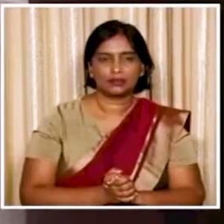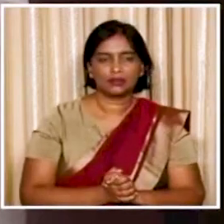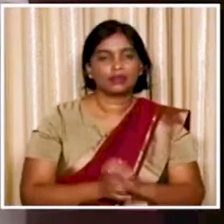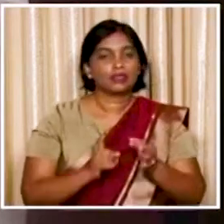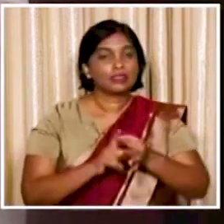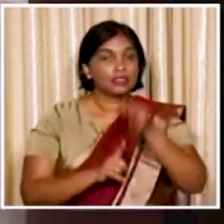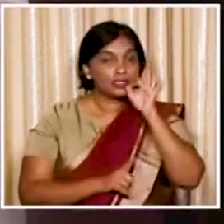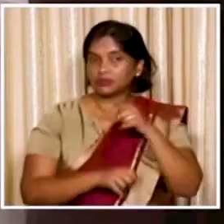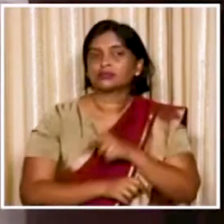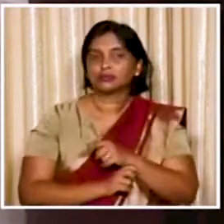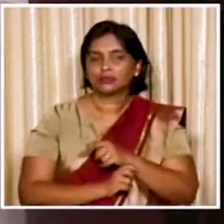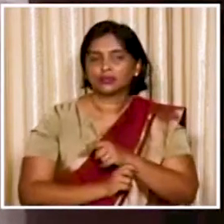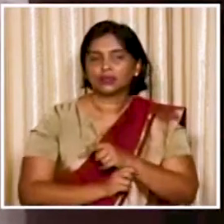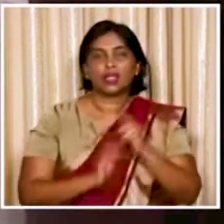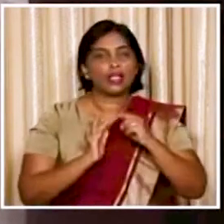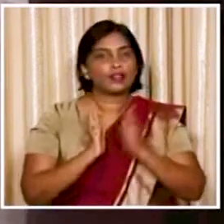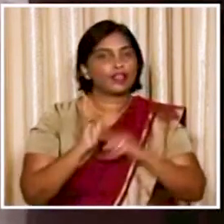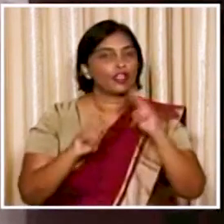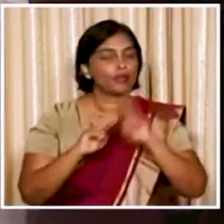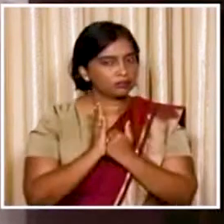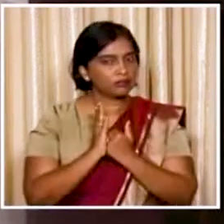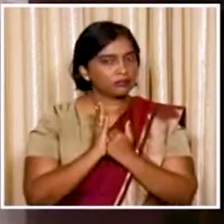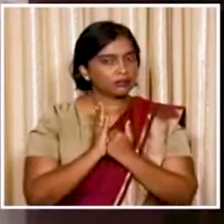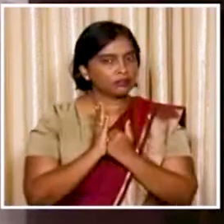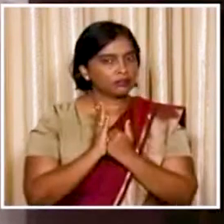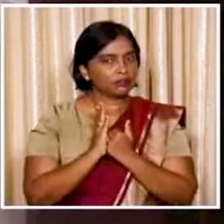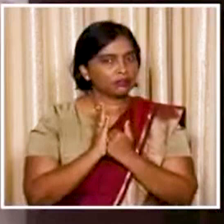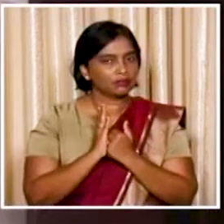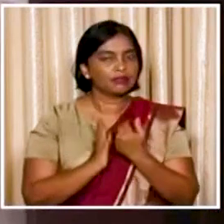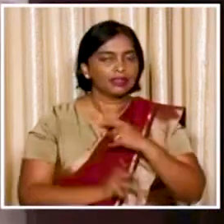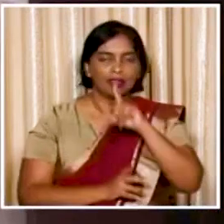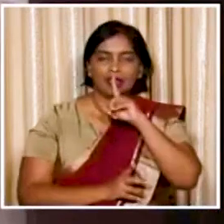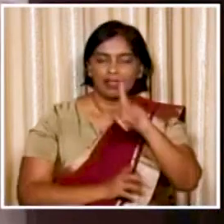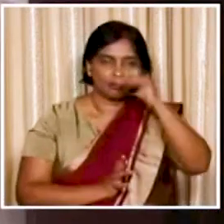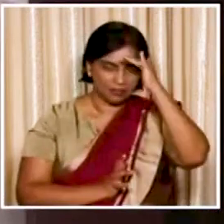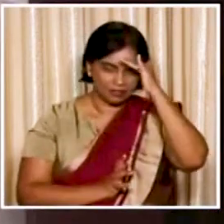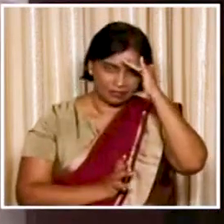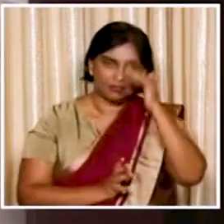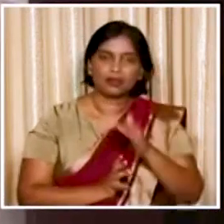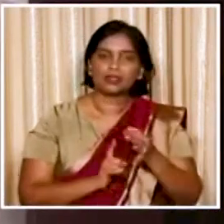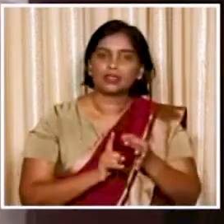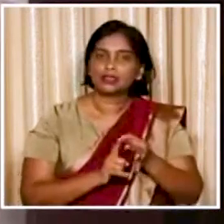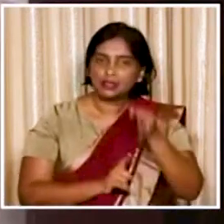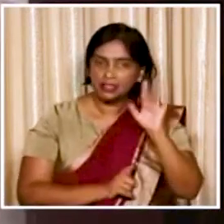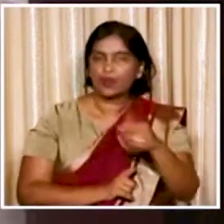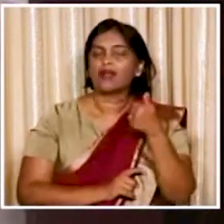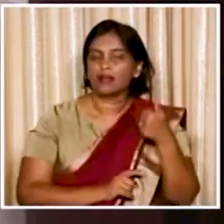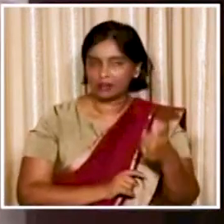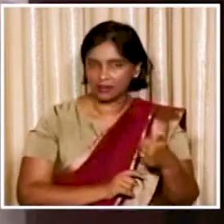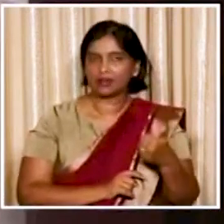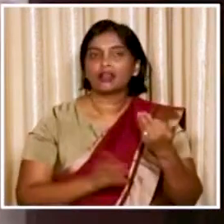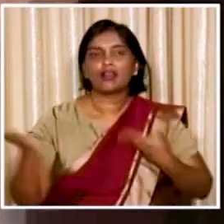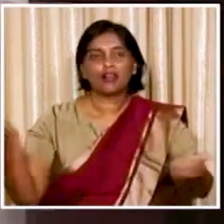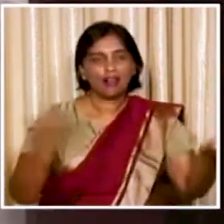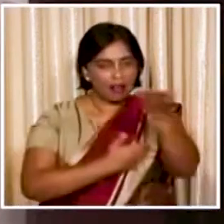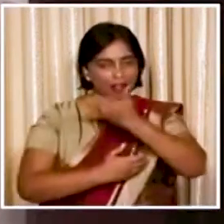ජනාධිපතිතුමා කරපු ප්‍රකාශය ගැන IMF වැඩපිළිවෙල ගැන මම අහන්නේ ගරු කතානායකතුමනේ. ජනාධිපතිතුමා කිව්ව දේ හරි. අපි